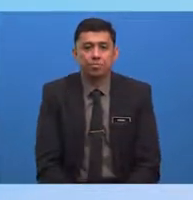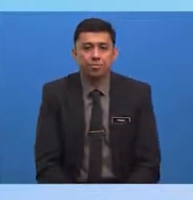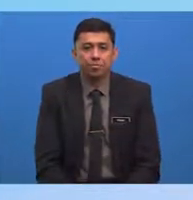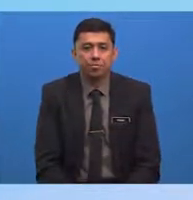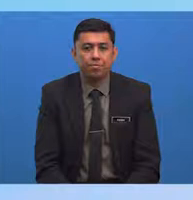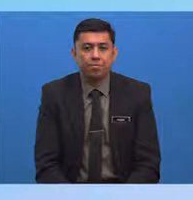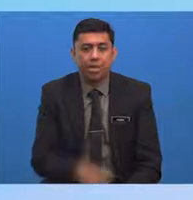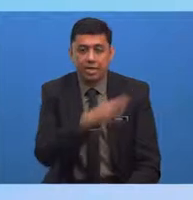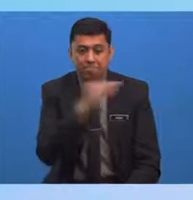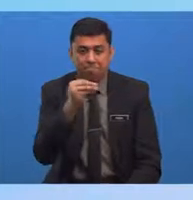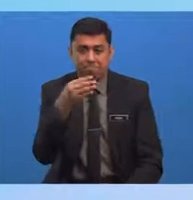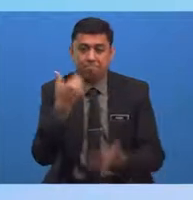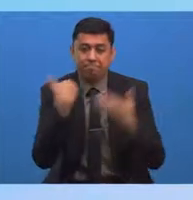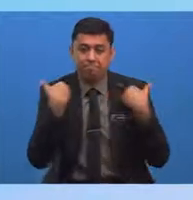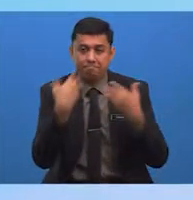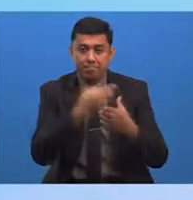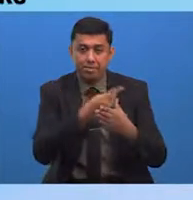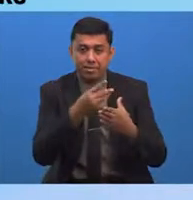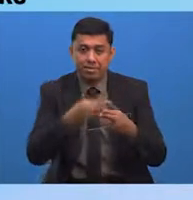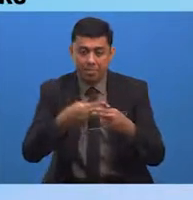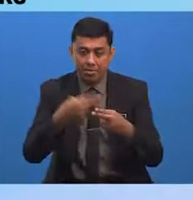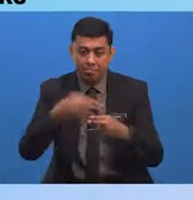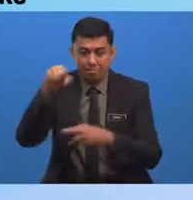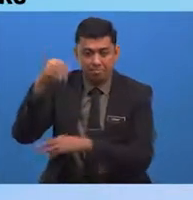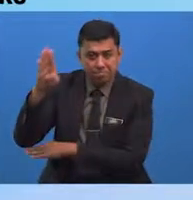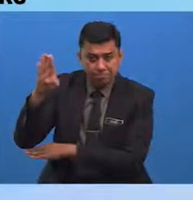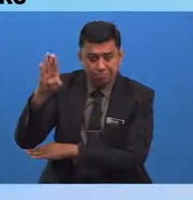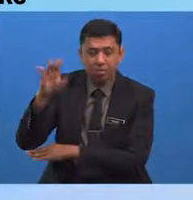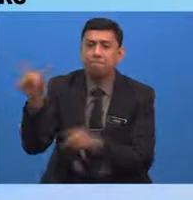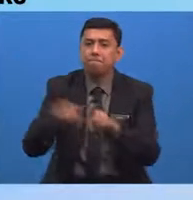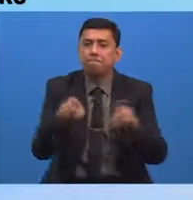Hashim, Datu Patinggi Ali dan James Brooke.